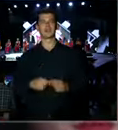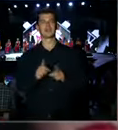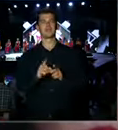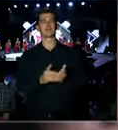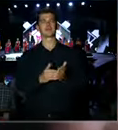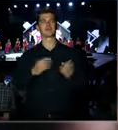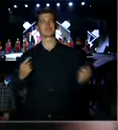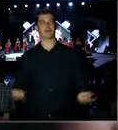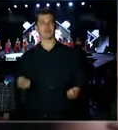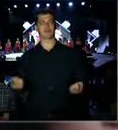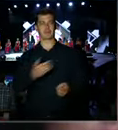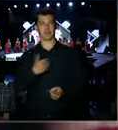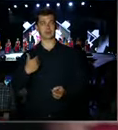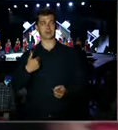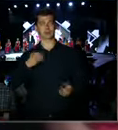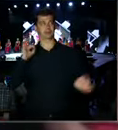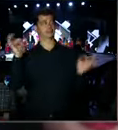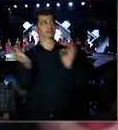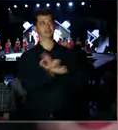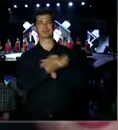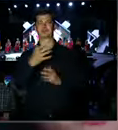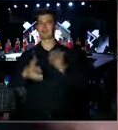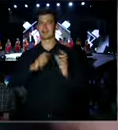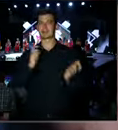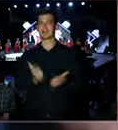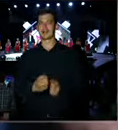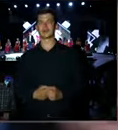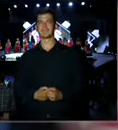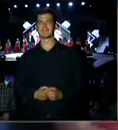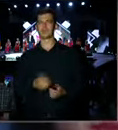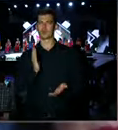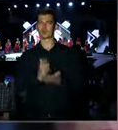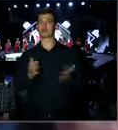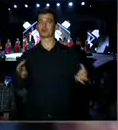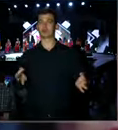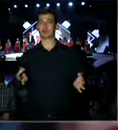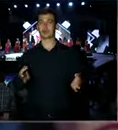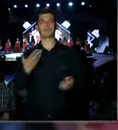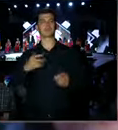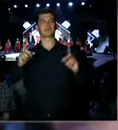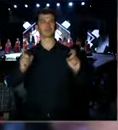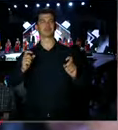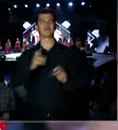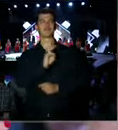promocja Polski na arenie międzynarodowej. Już od dzisiaj działa nasza strona